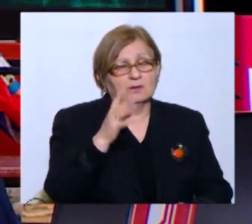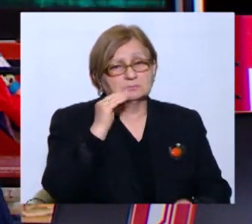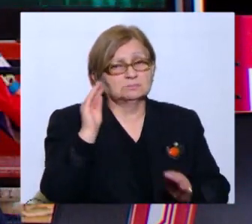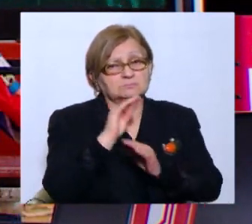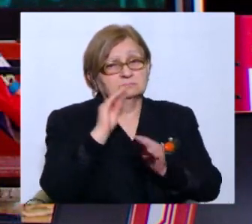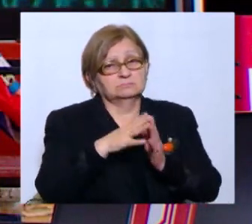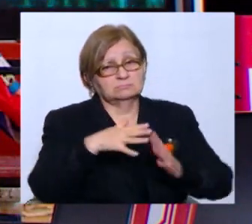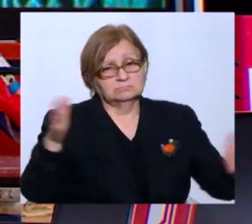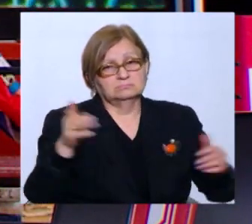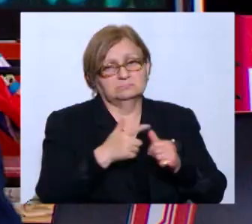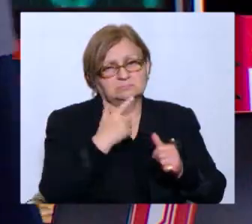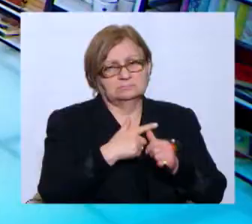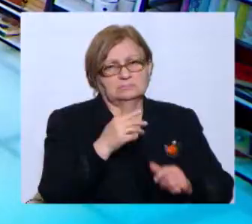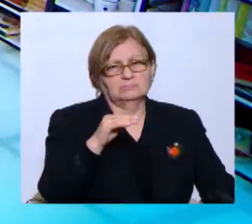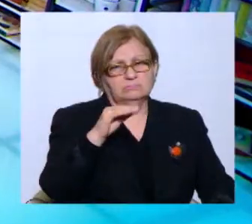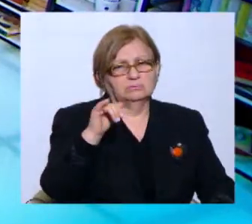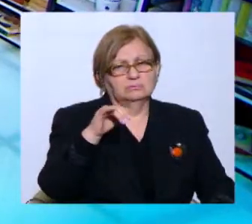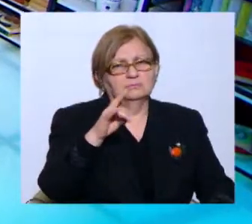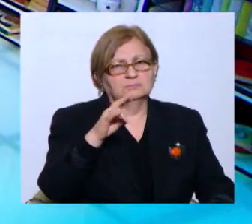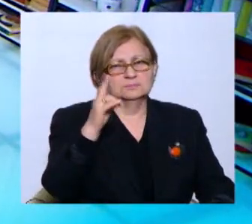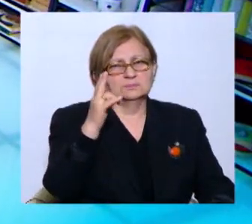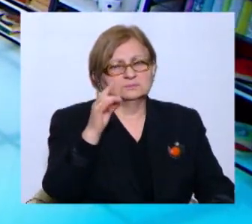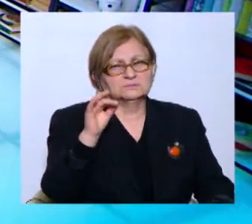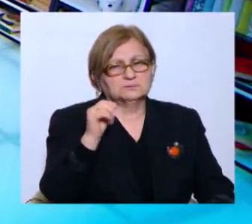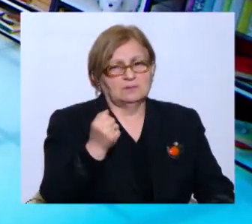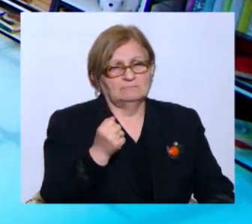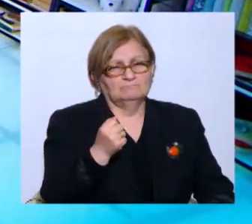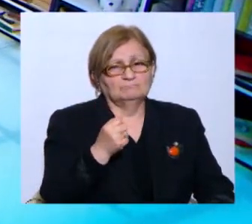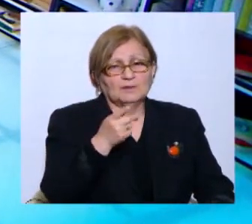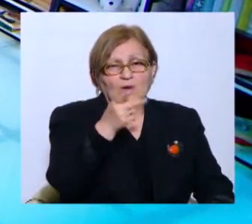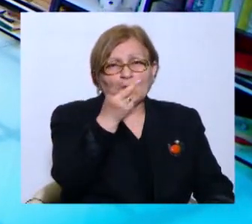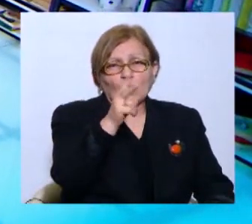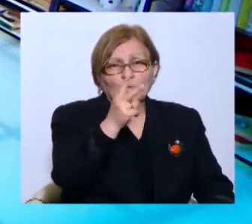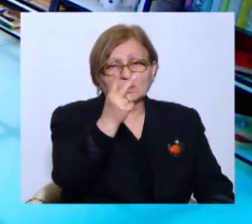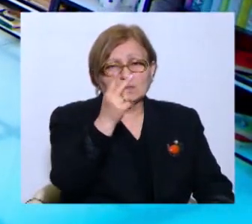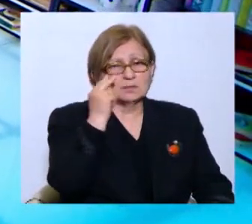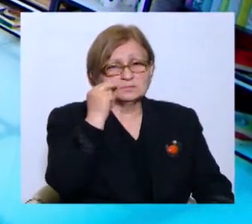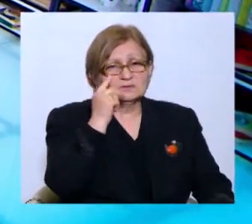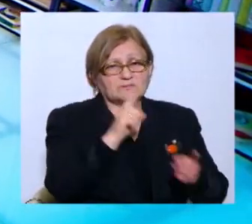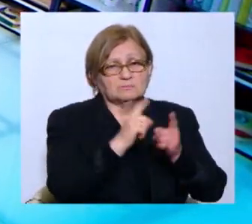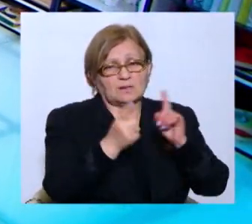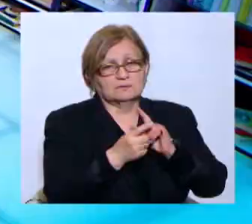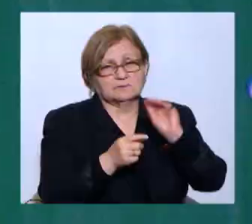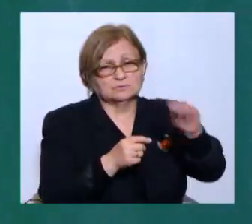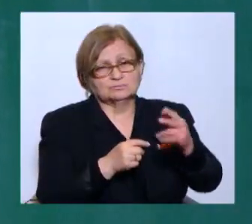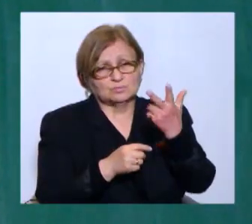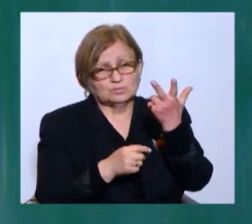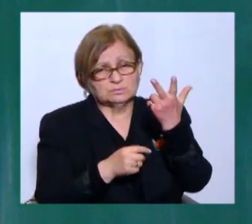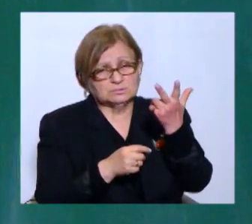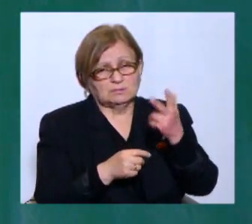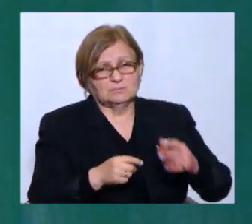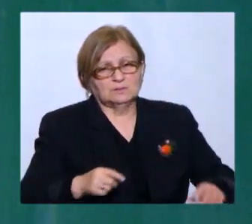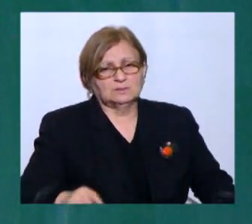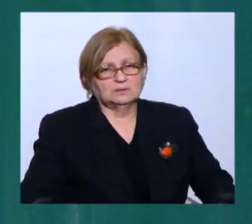ფუძე არის სულ რაღაც 2-იანი. 2-იანის მაგევრა ჩვენ რო აქ ჩავწეროთ სამიანი. აი